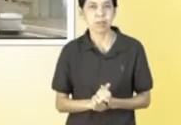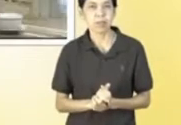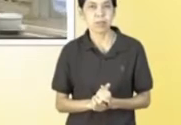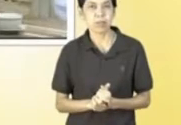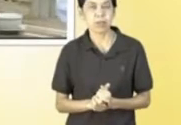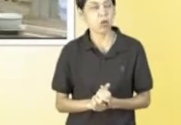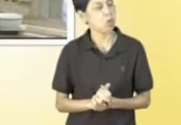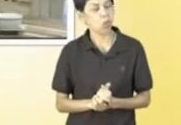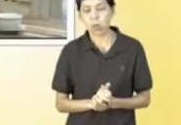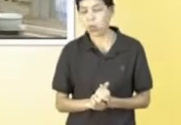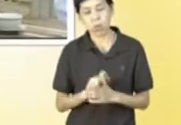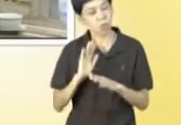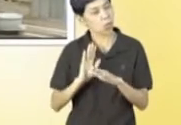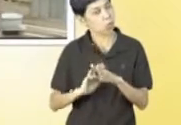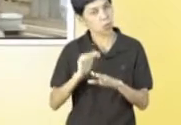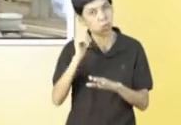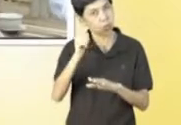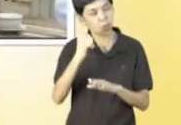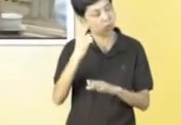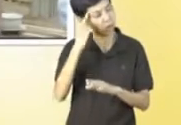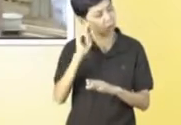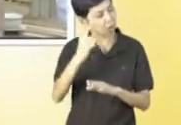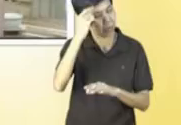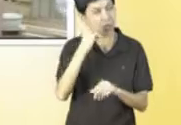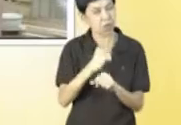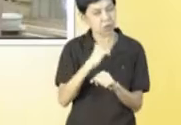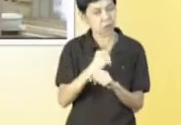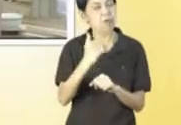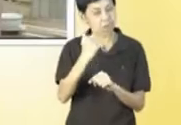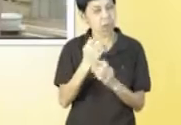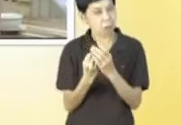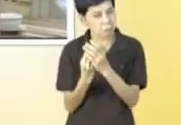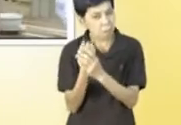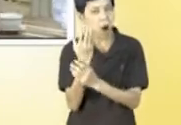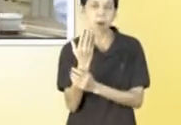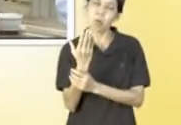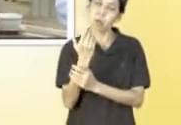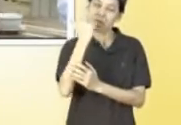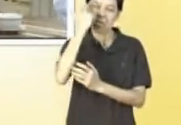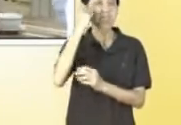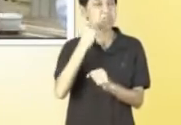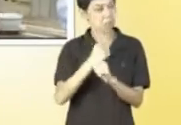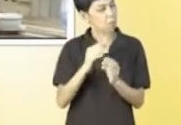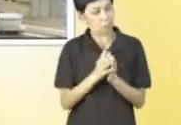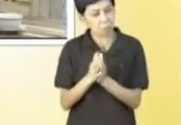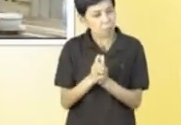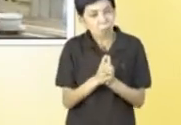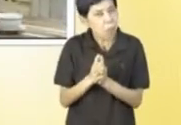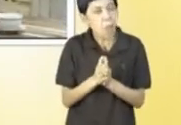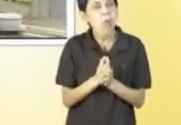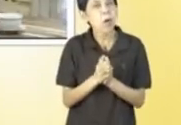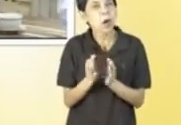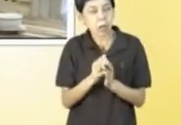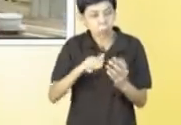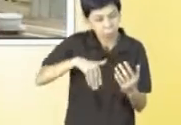ภูมิปัญญาชาวบ้านจริงๆเลยนะคะ ครับผม ที่นำผักที่อยู่ใกล้ตัว ครับผม สามารถมาผสม